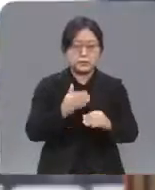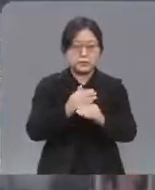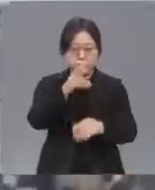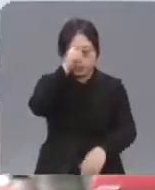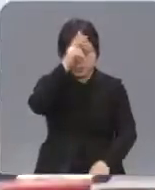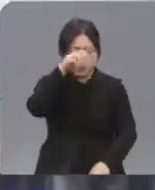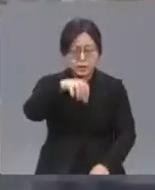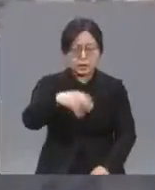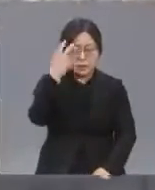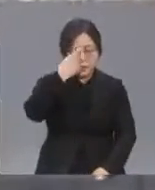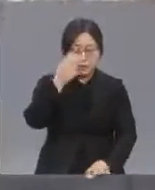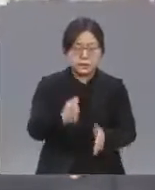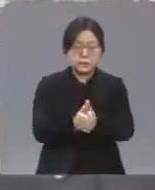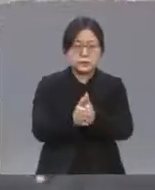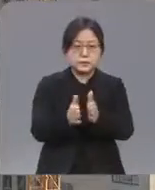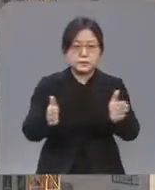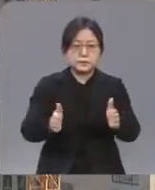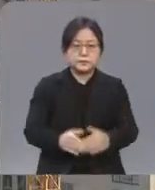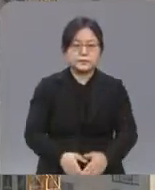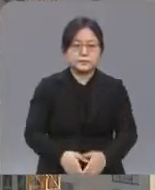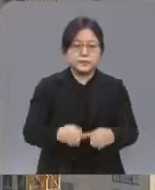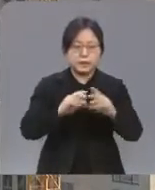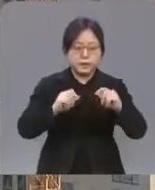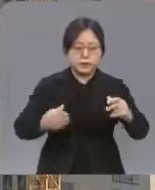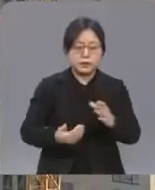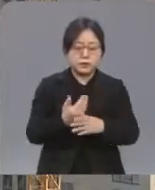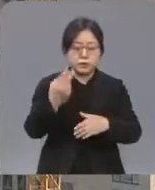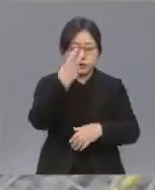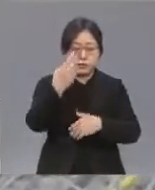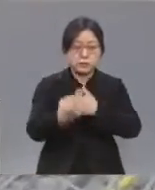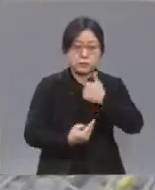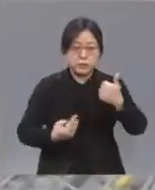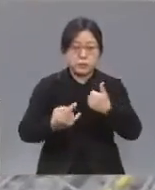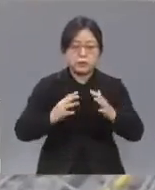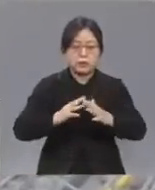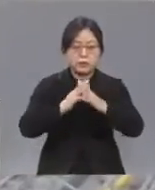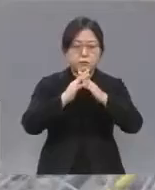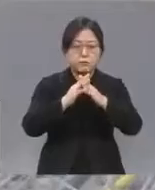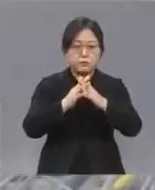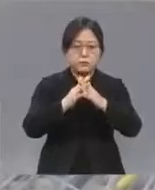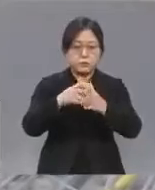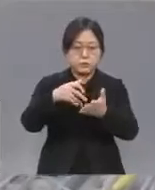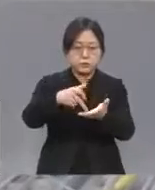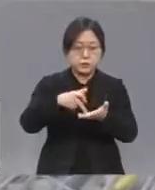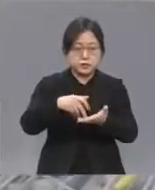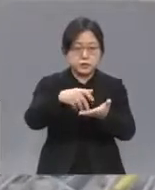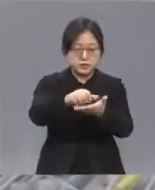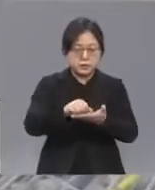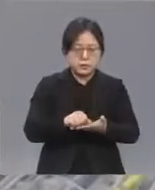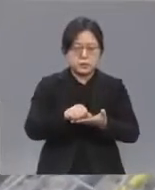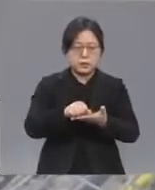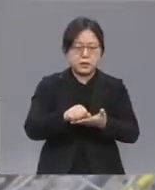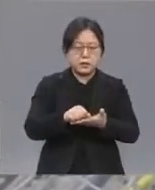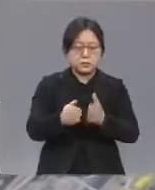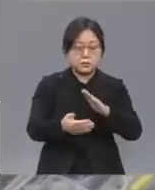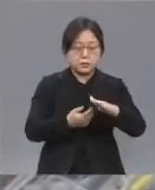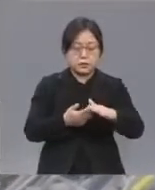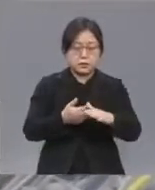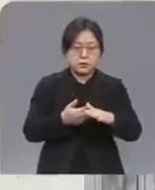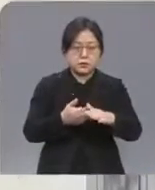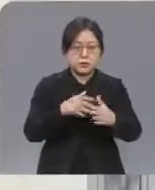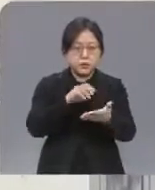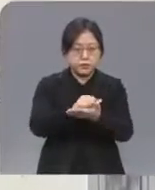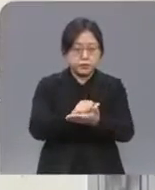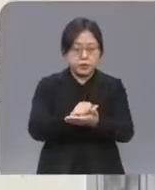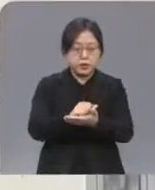경찰에 현장 감식이 시작됐습니다. 국토부 사고조사위원회도 건물에 콘크리트 시료를 채취해 앞서 압수수색으로